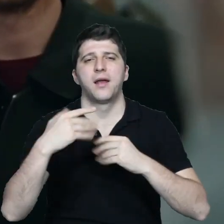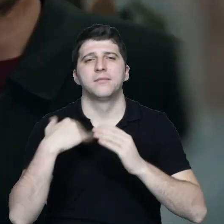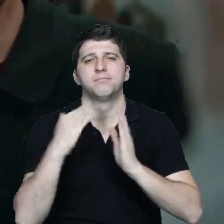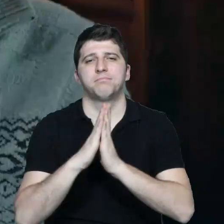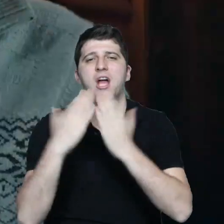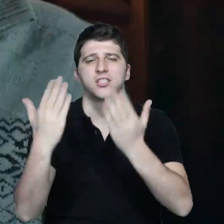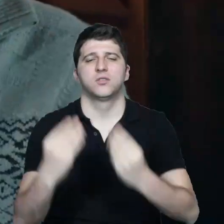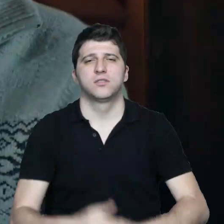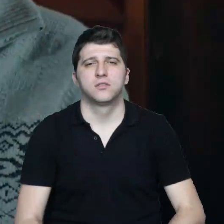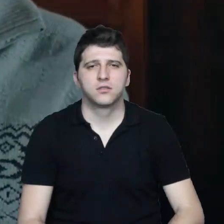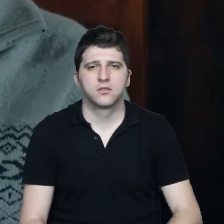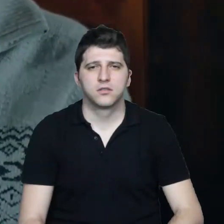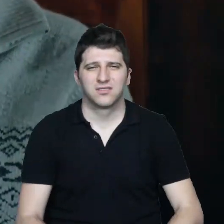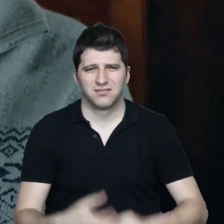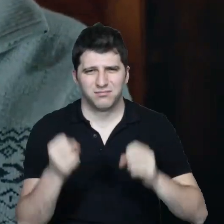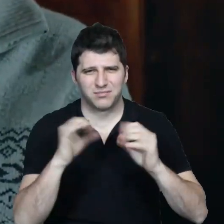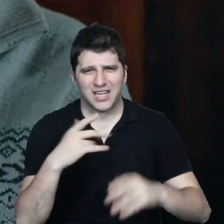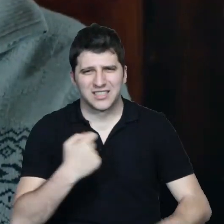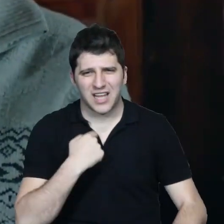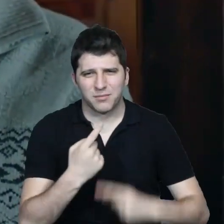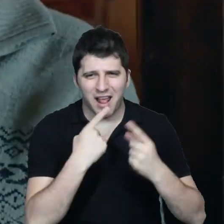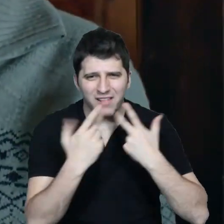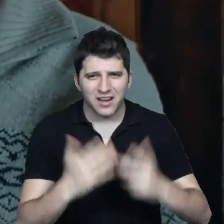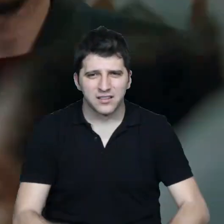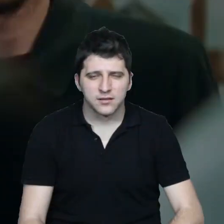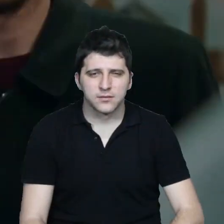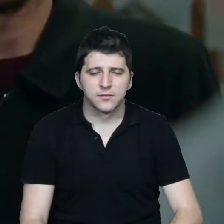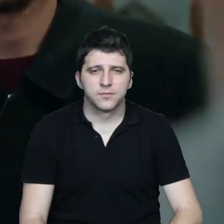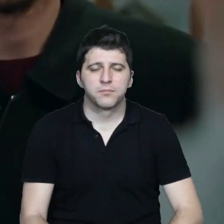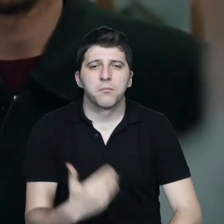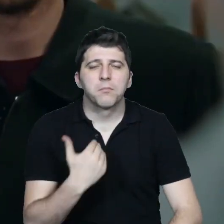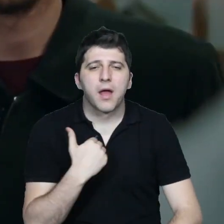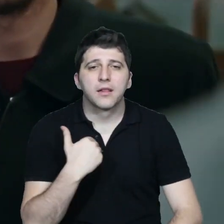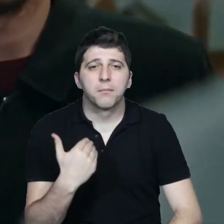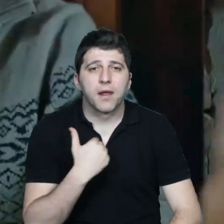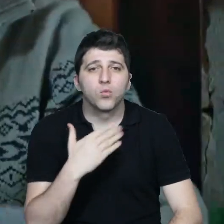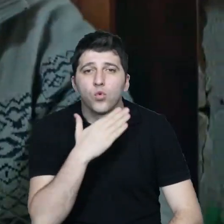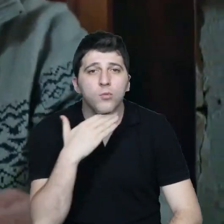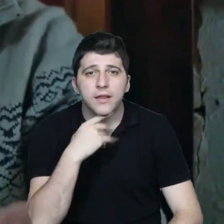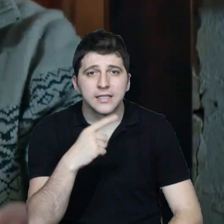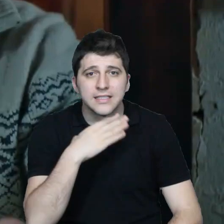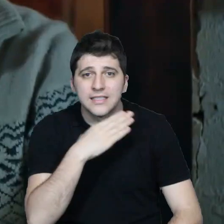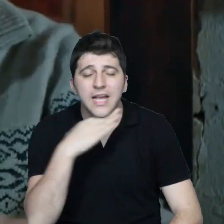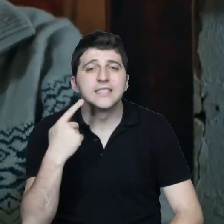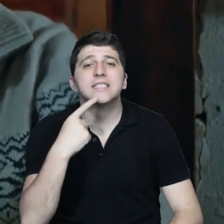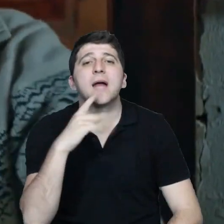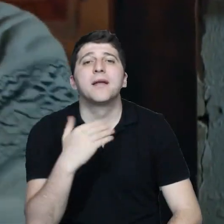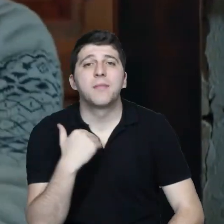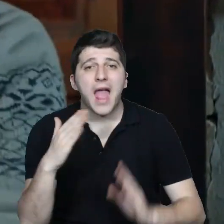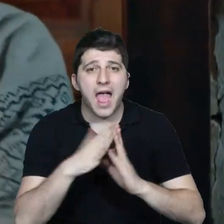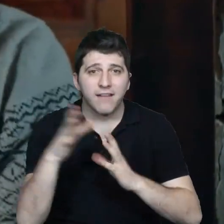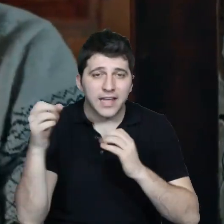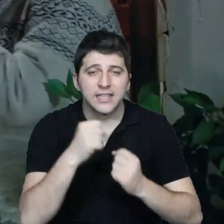Çitex. Bırak bu saçma sapan sözleri. Benim kurbanlığı kestirin demedim.